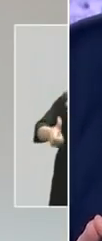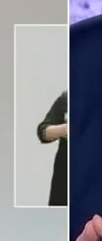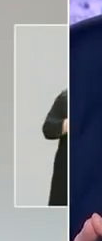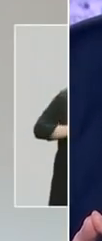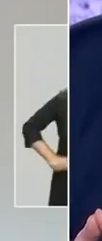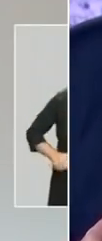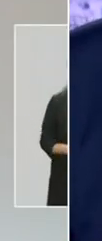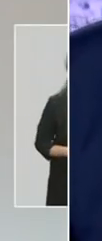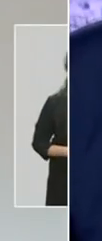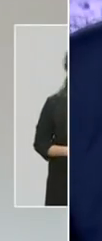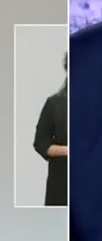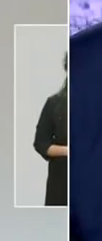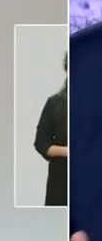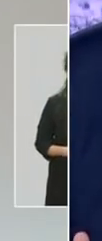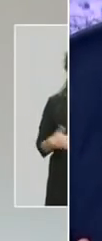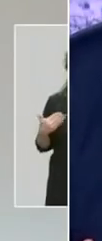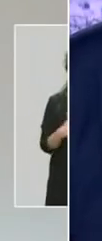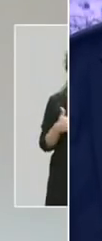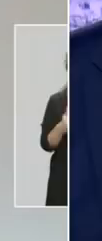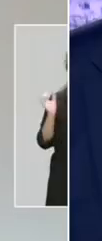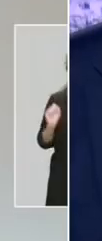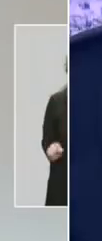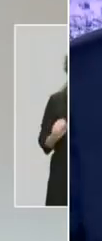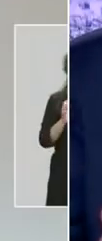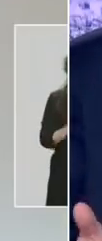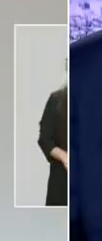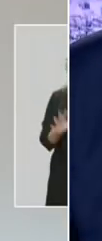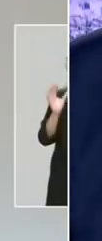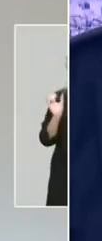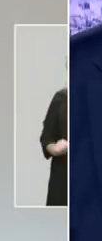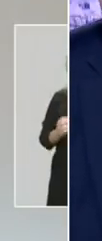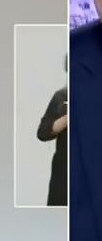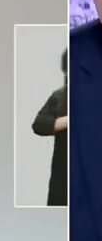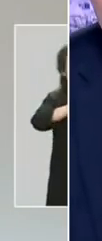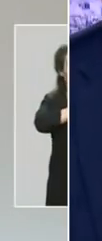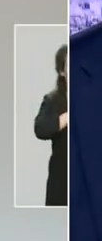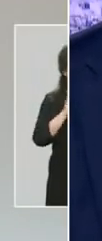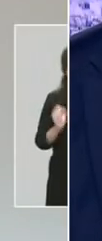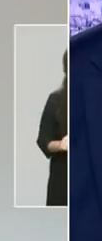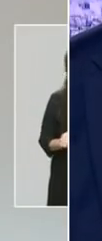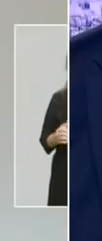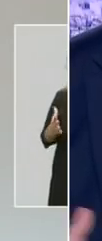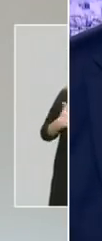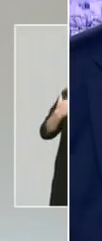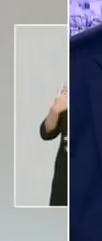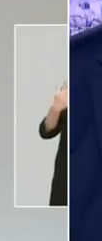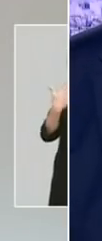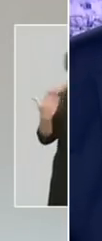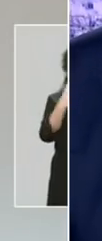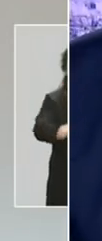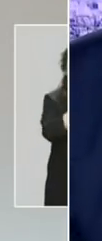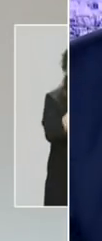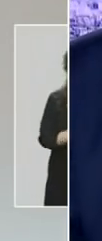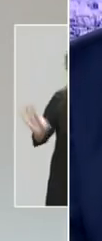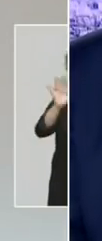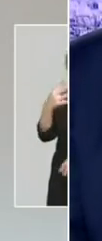craque actuellement, c'est pas à cause du Covid d'ailleurs, parce que quand on regarde les chiffres, 1300 et quelques malades en réanimation, sur le système n'est pas en tension sur les services